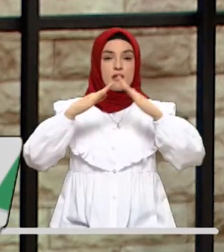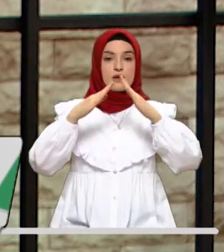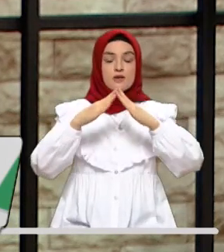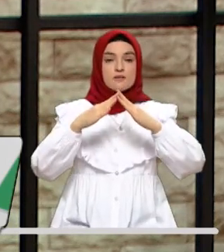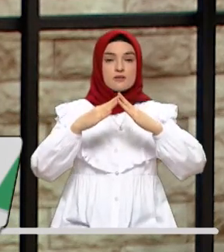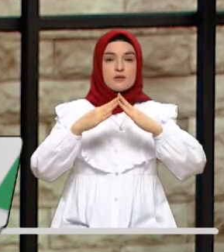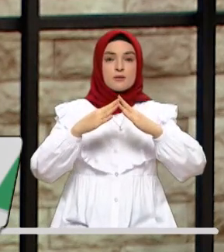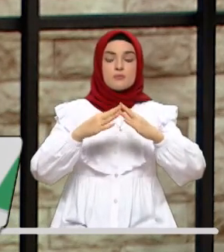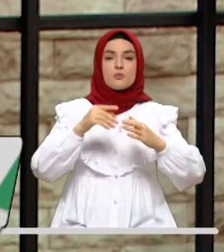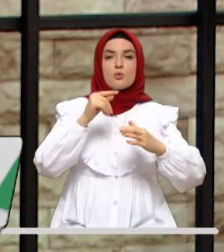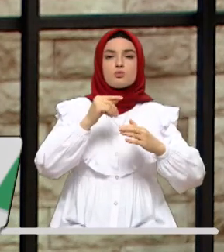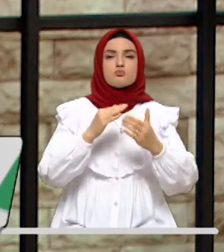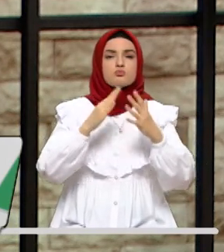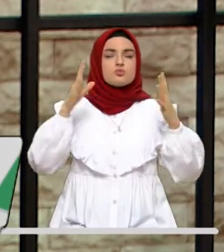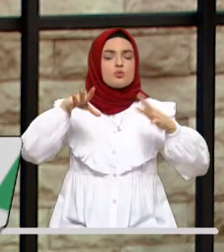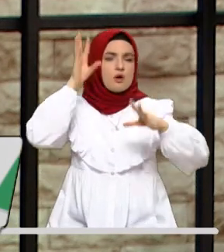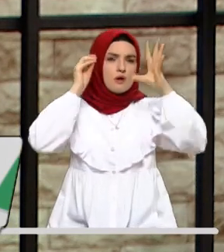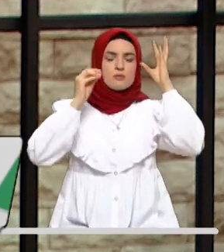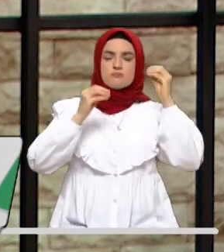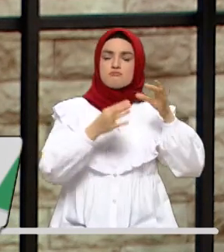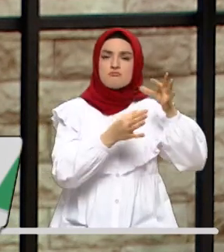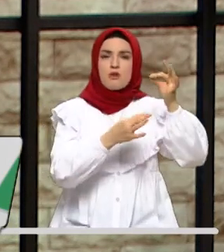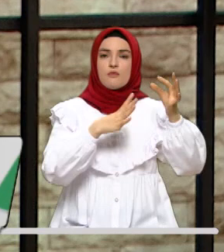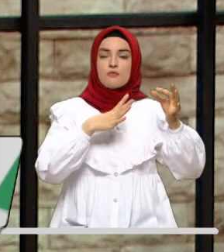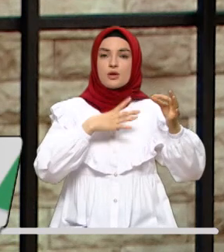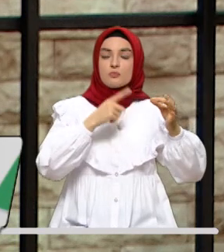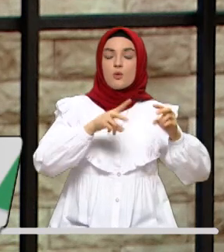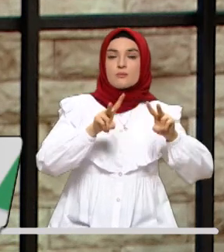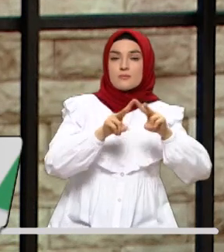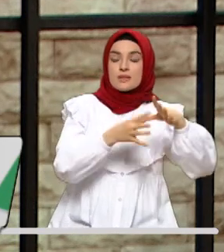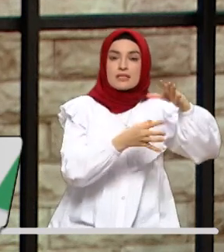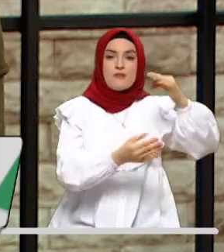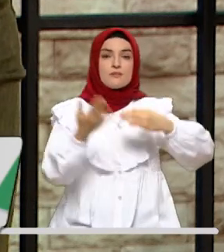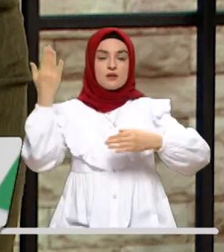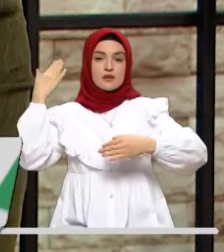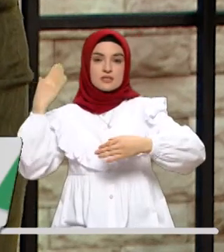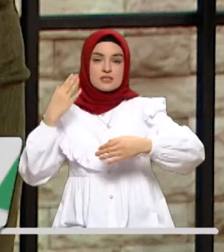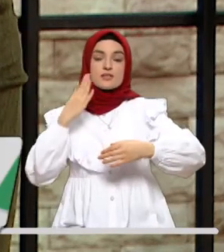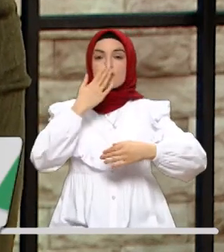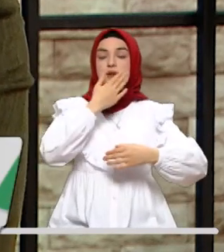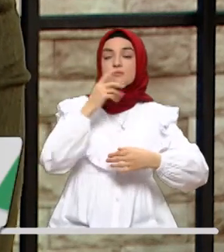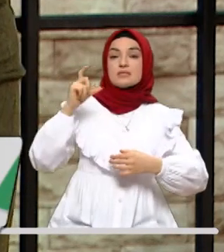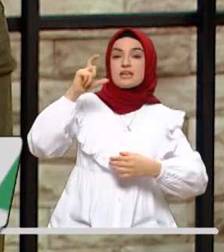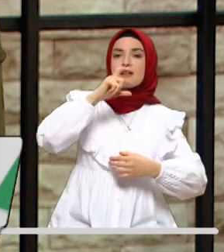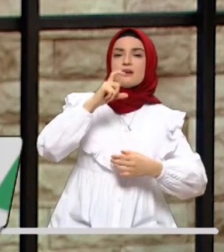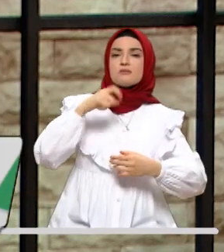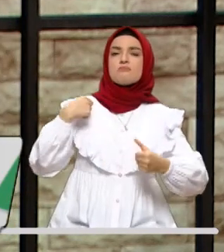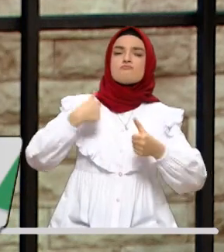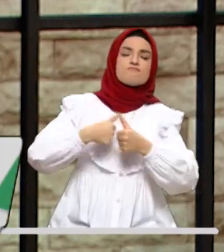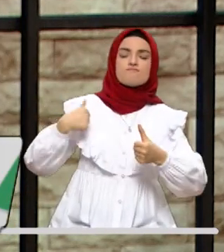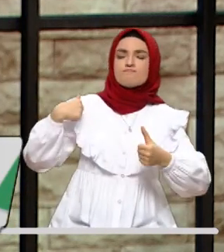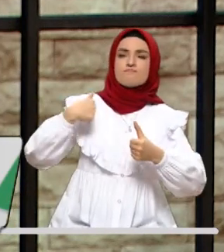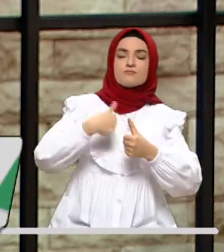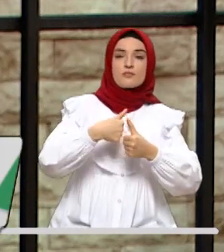Yozgatlı İhsan Efendi de büyük müderris, Mehmet Akif'in arkasında Ramazan ayında defalarca